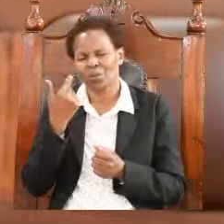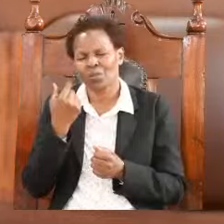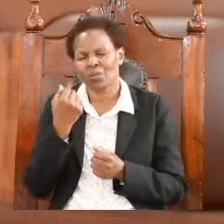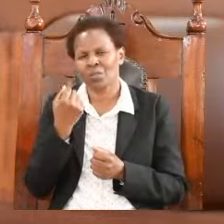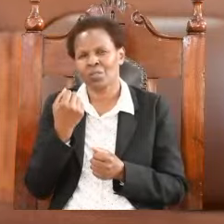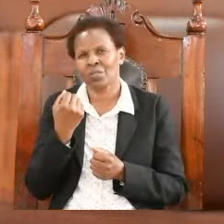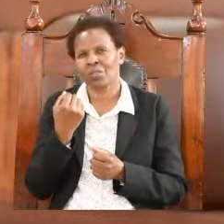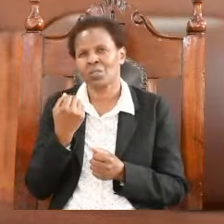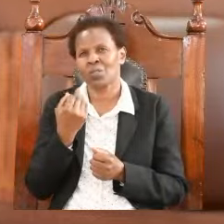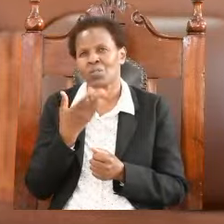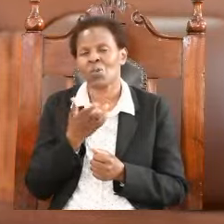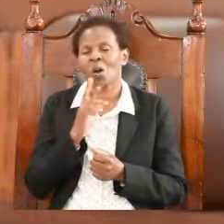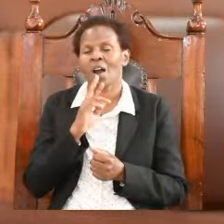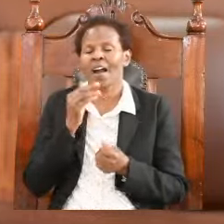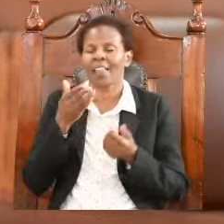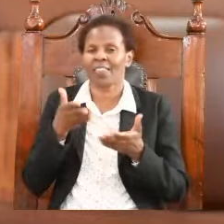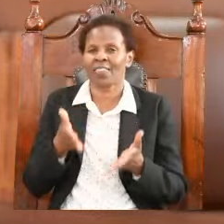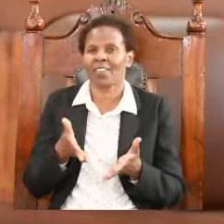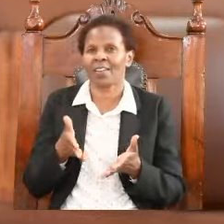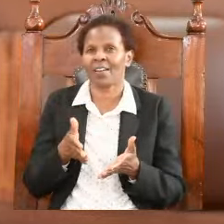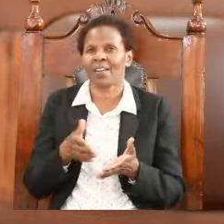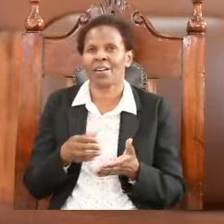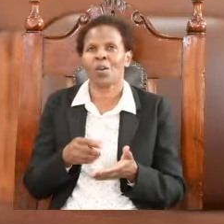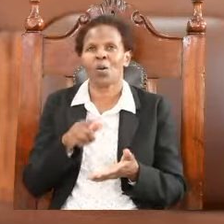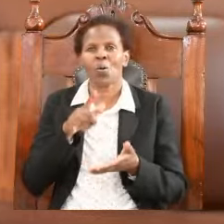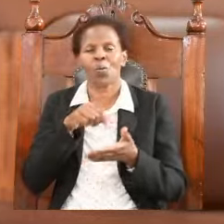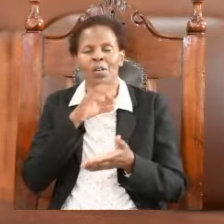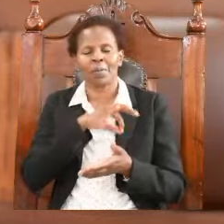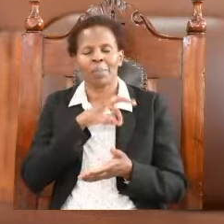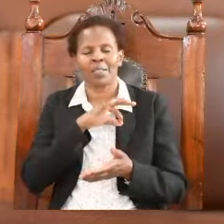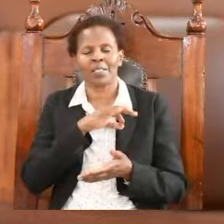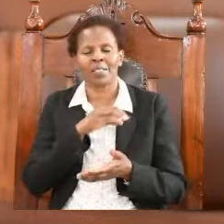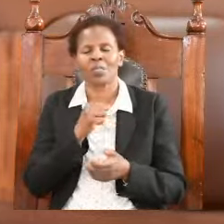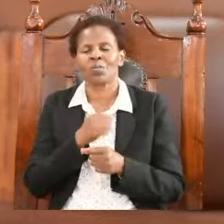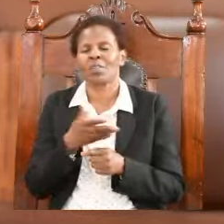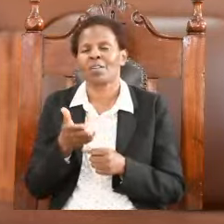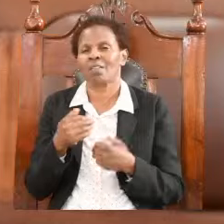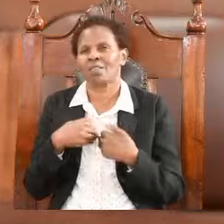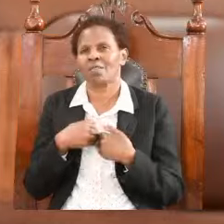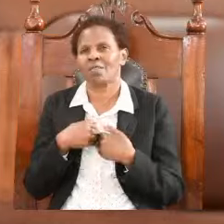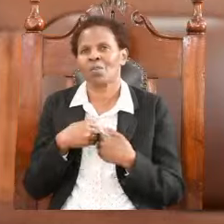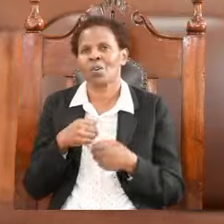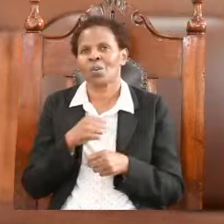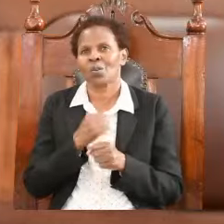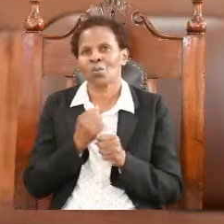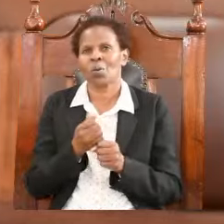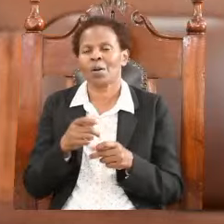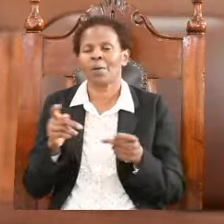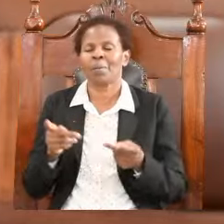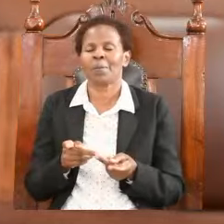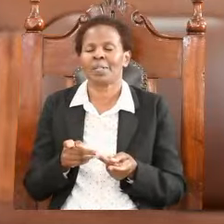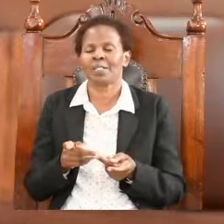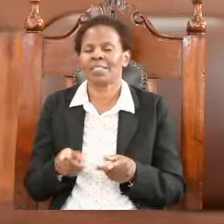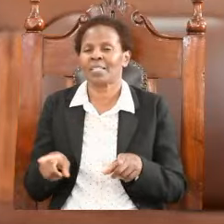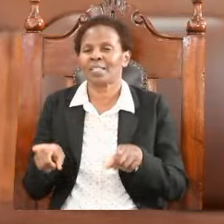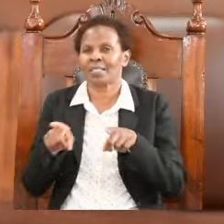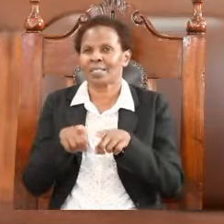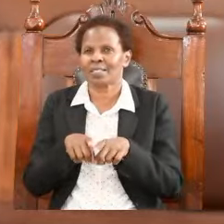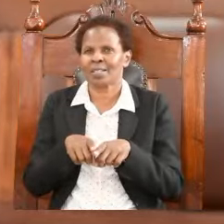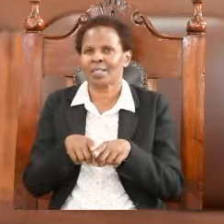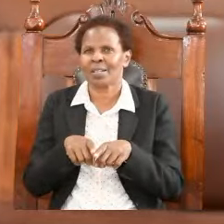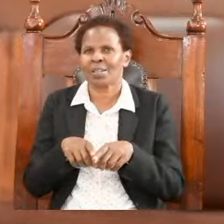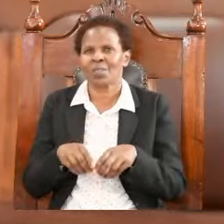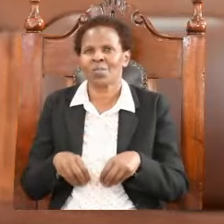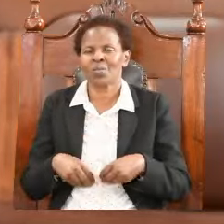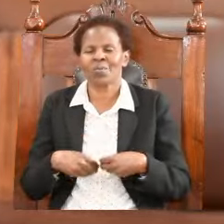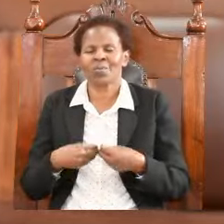gwaku kuo ri magunikaga atia ikuri urutaga wira nakuo ri ni ukoragwo kana ni urehaga uhoro